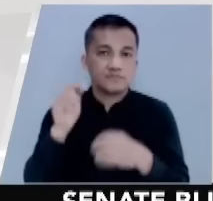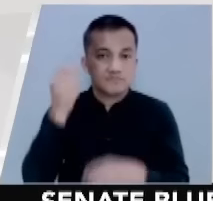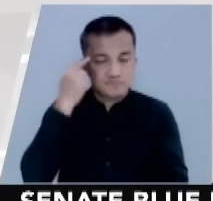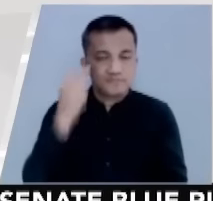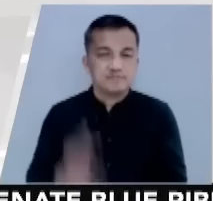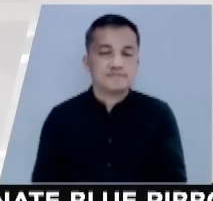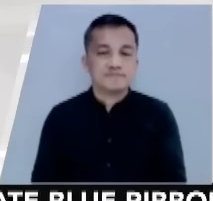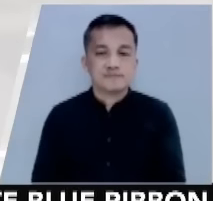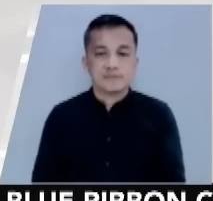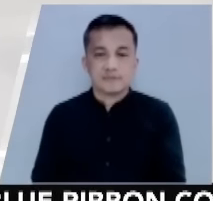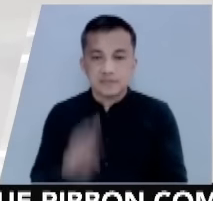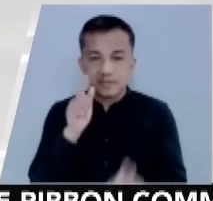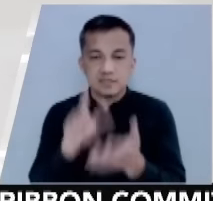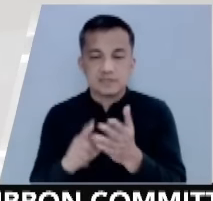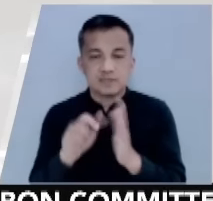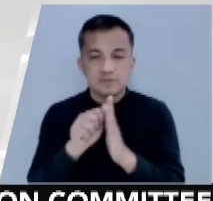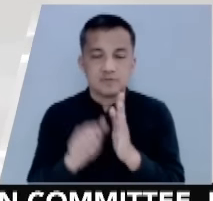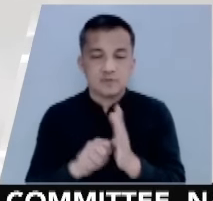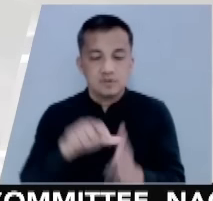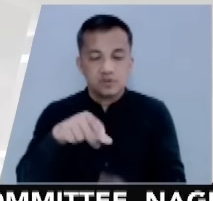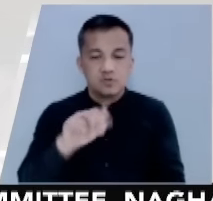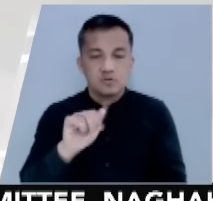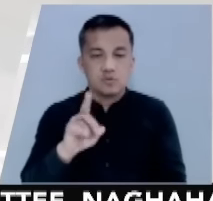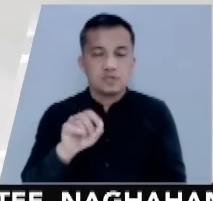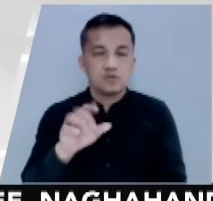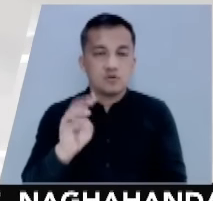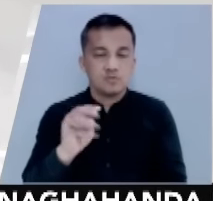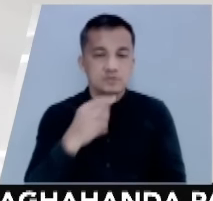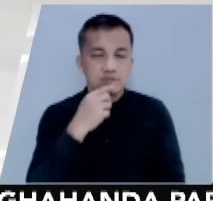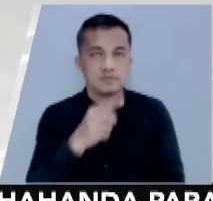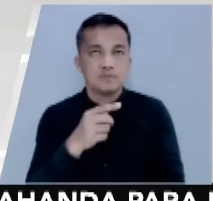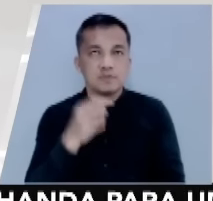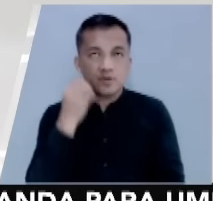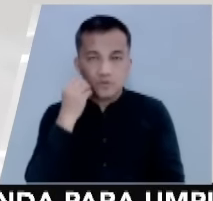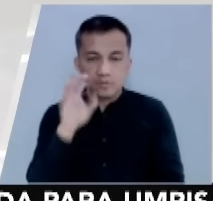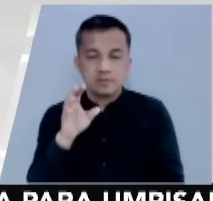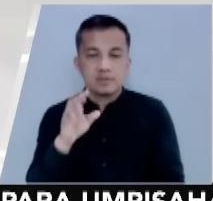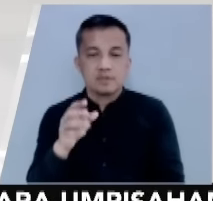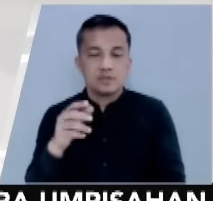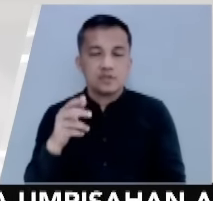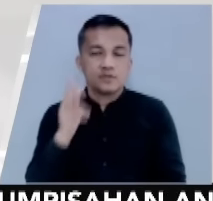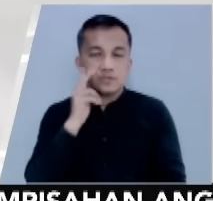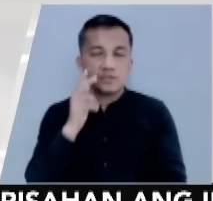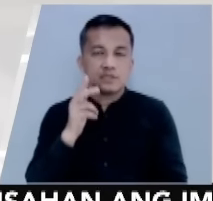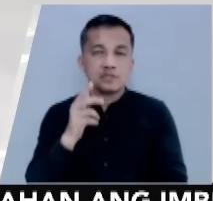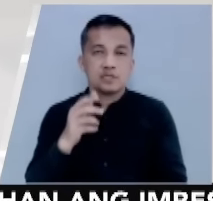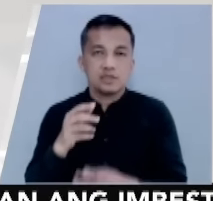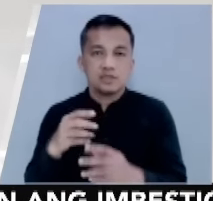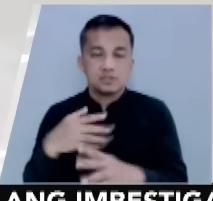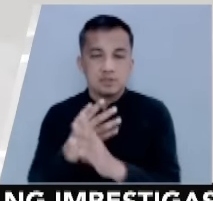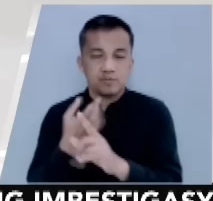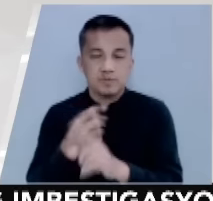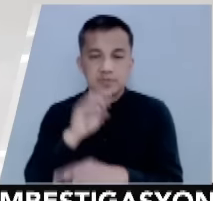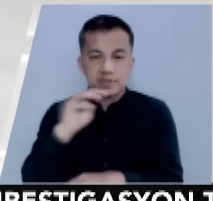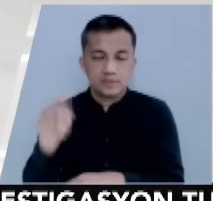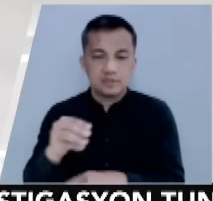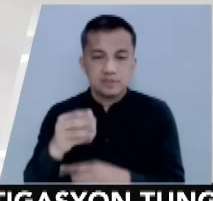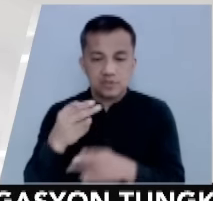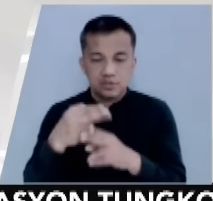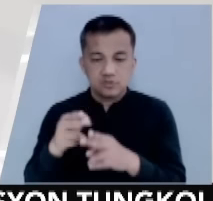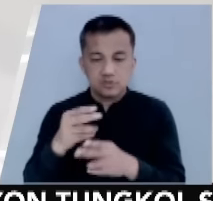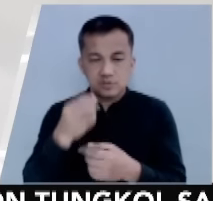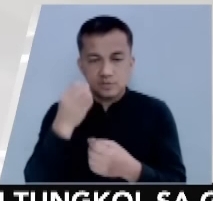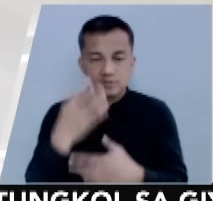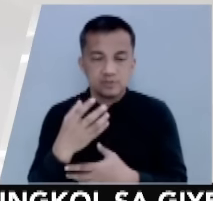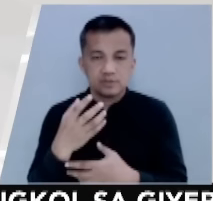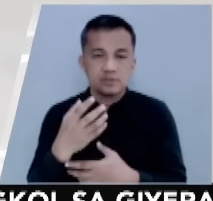sulat ng kanyang abogado sa Quadcom, sinabi nitong kauwi pa lamang ni Duterte sa Davao mula Metro Manila. Maiksing abiso lang daw kasi ang naibigay